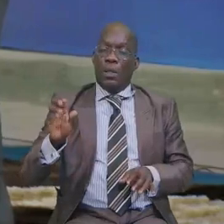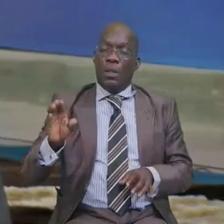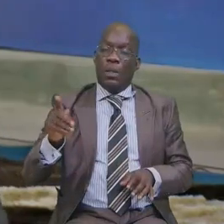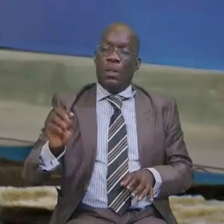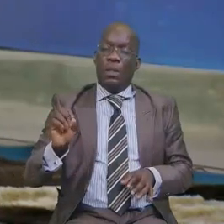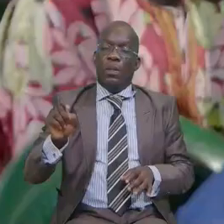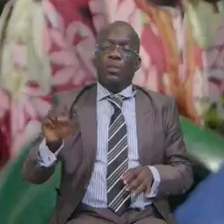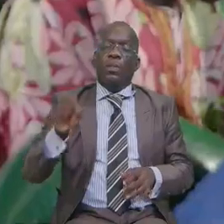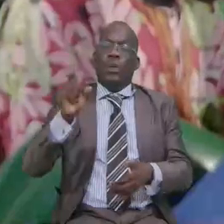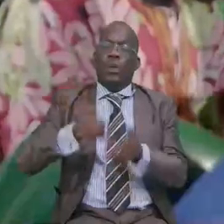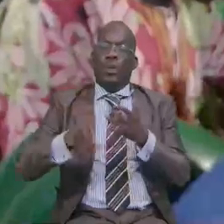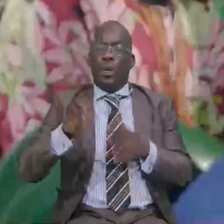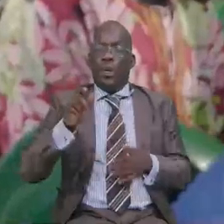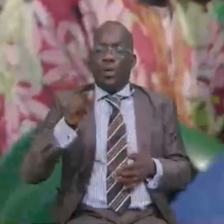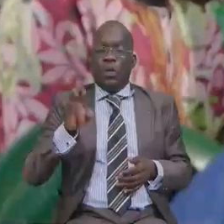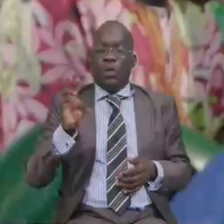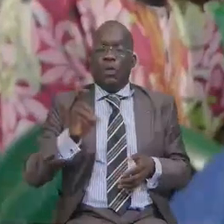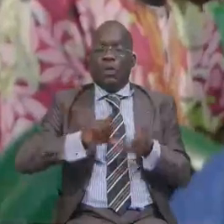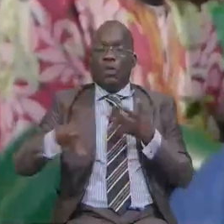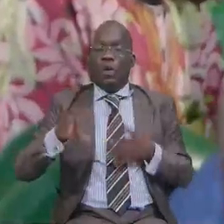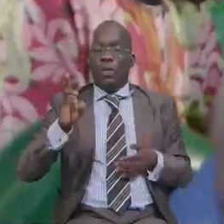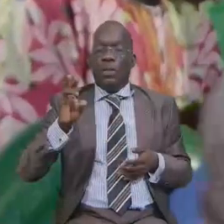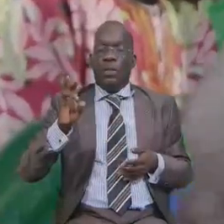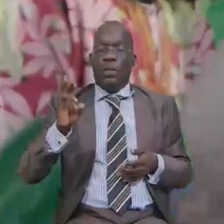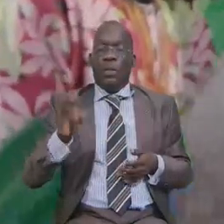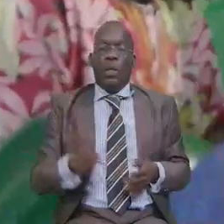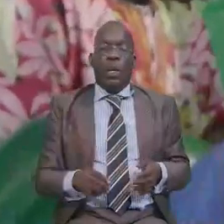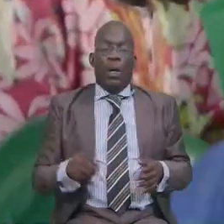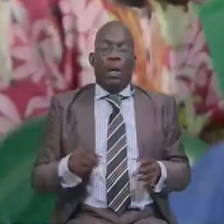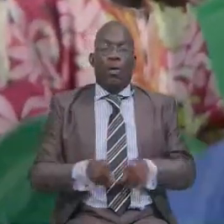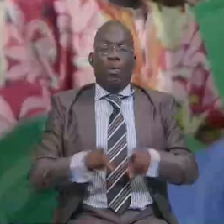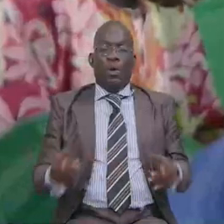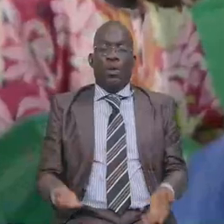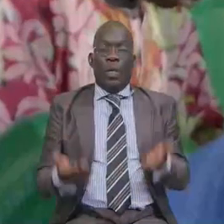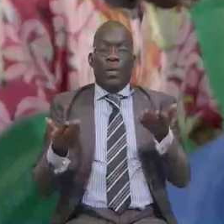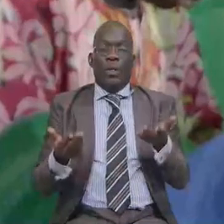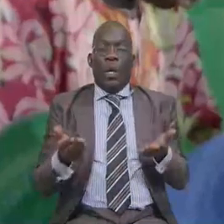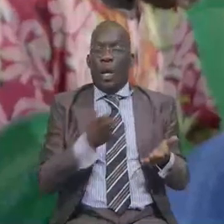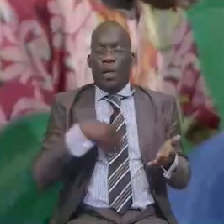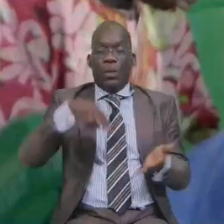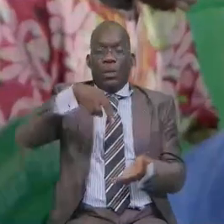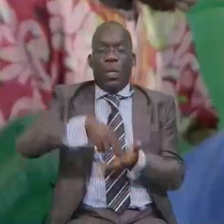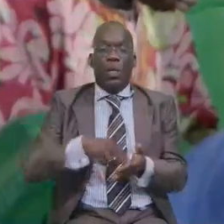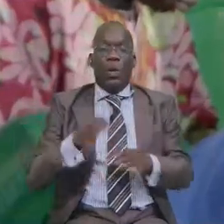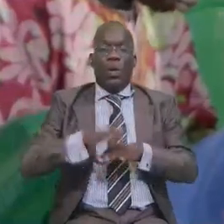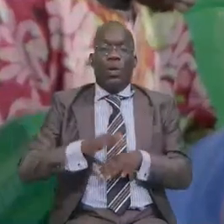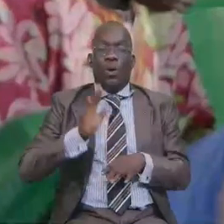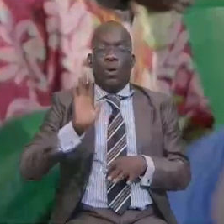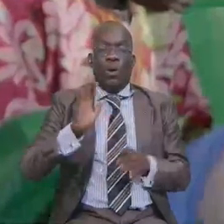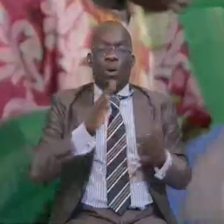le verset 16. Il dit, mais lève-toi et tiens-toi sur tes pieds, car je te suis